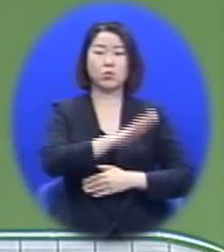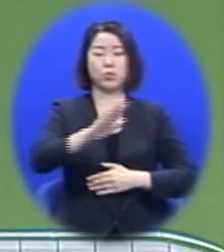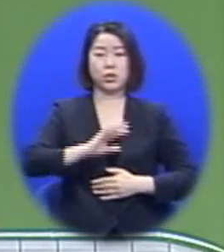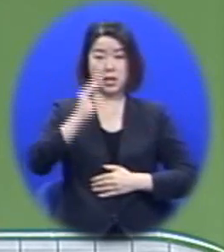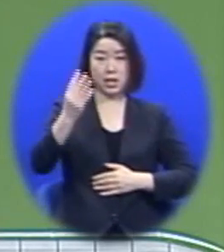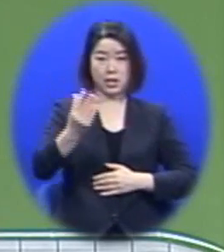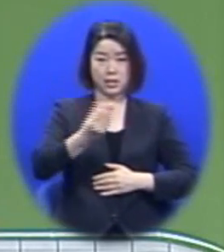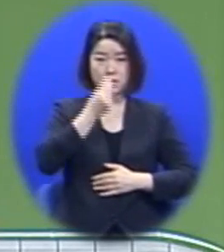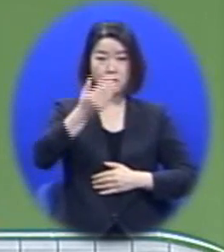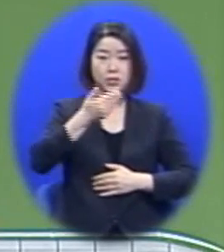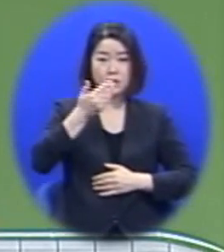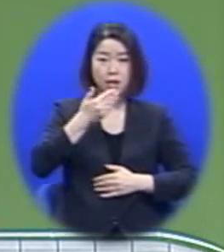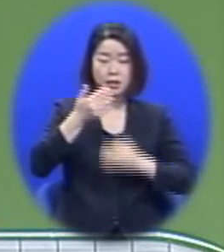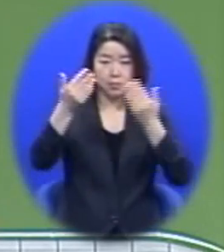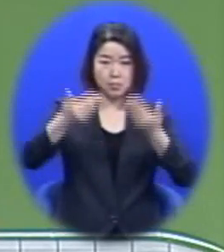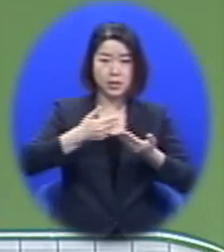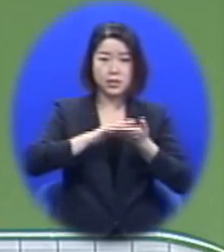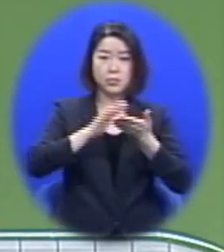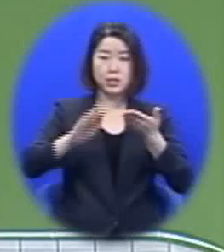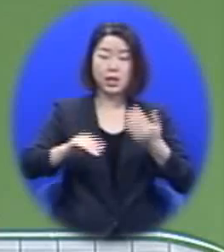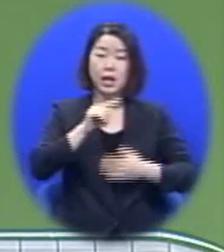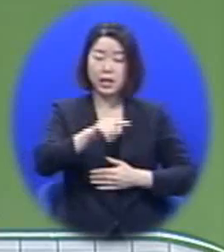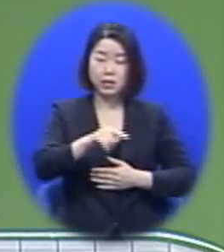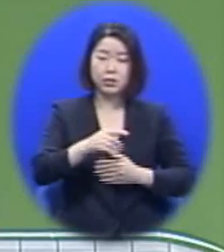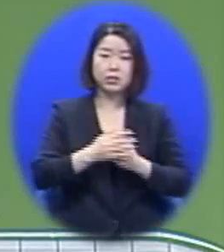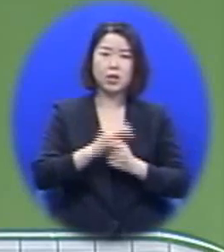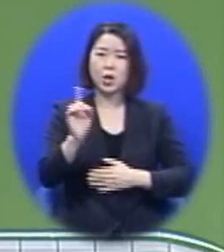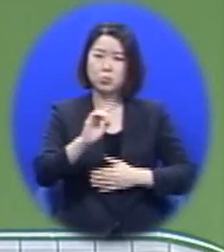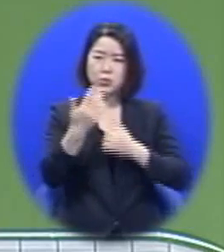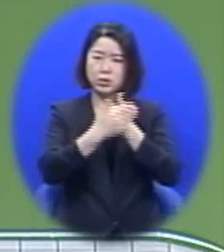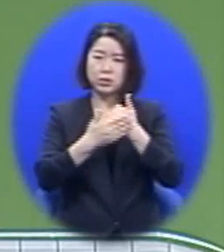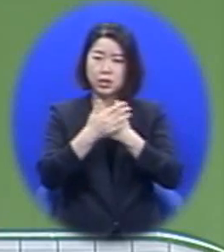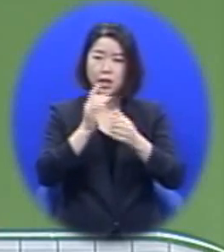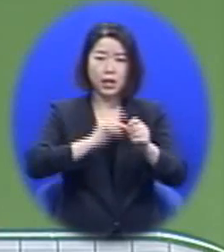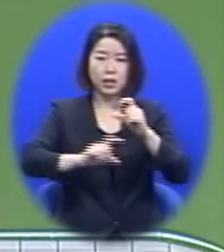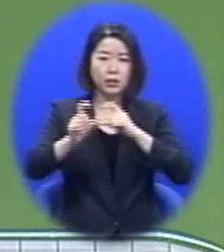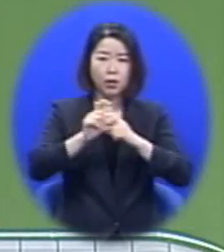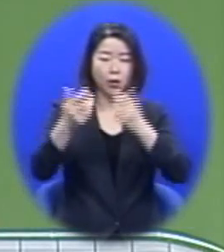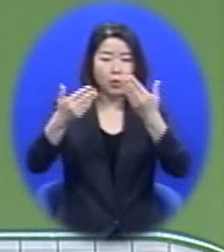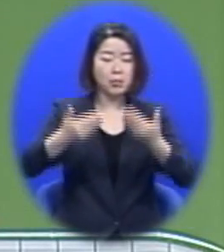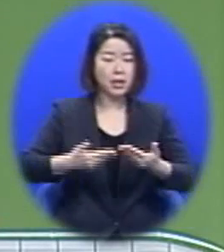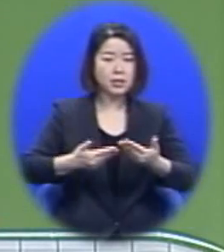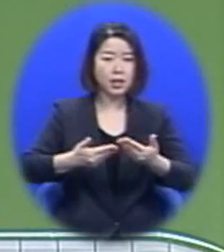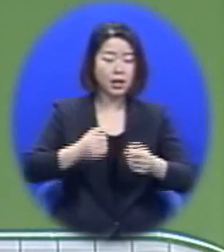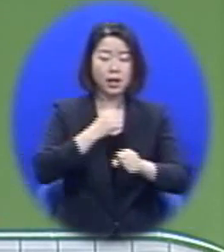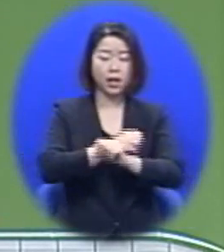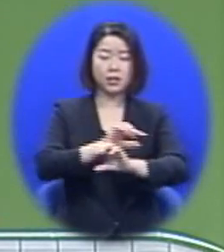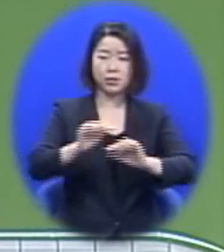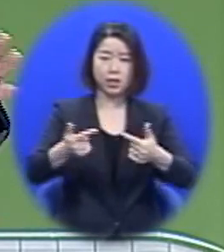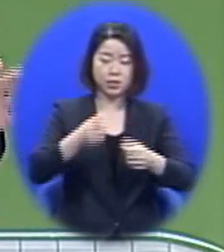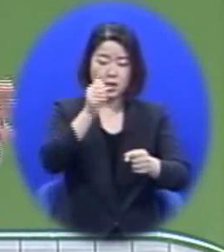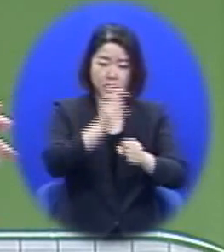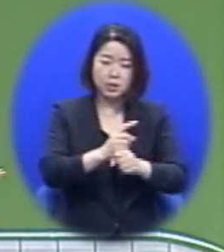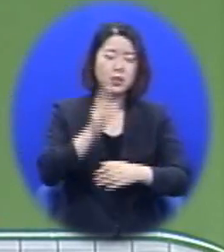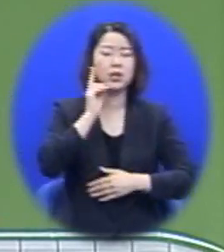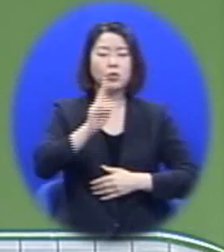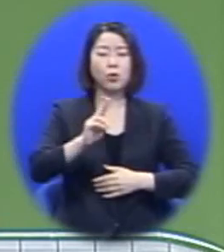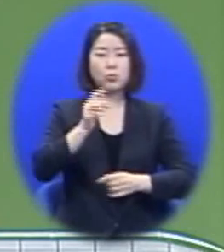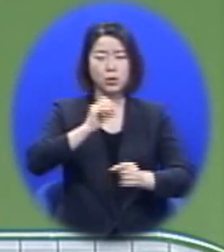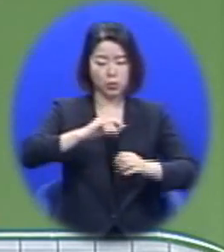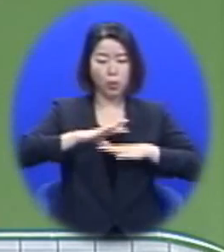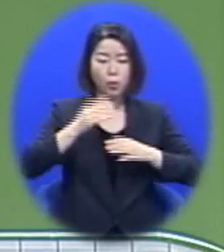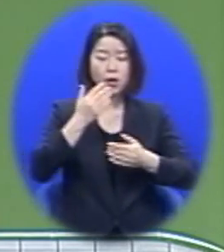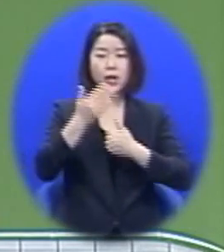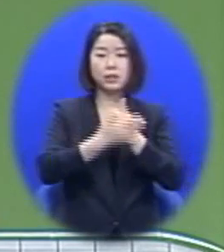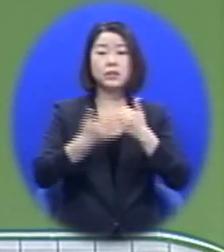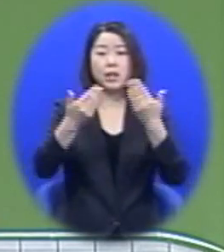합니다. 이 성찬은 무슨 은혜를 더 받자고 하는 거 아닙니다. 이미 너무 놀라운 은혜를